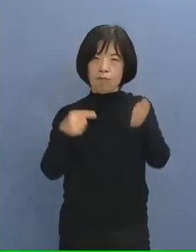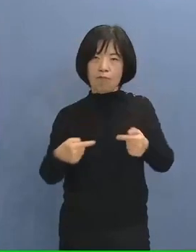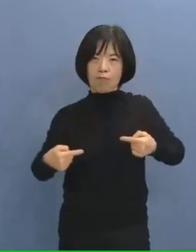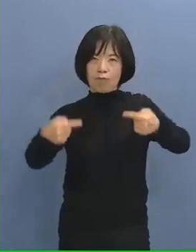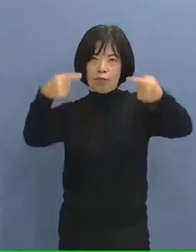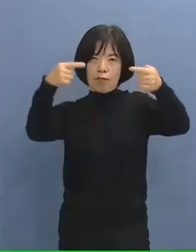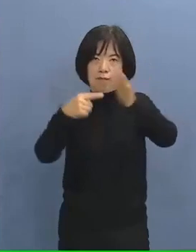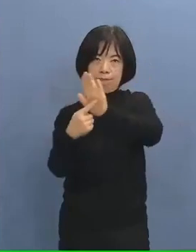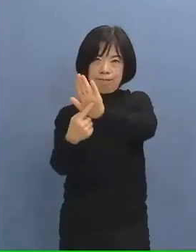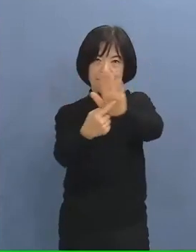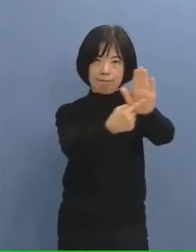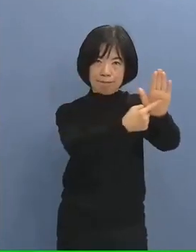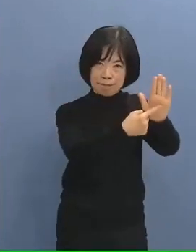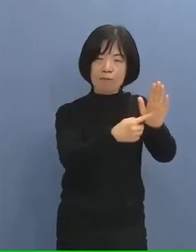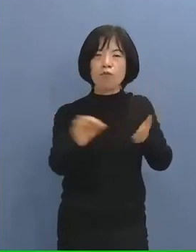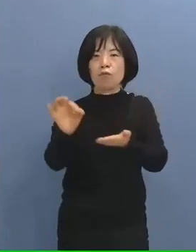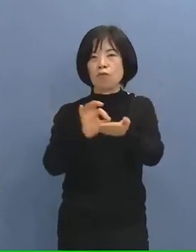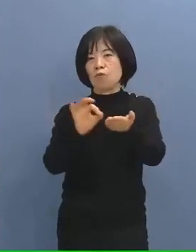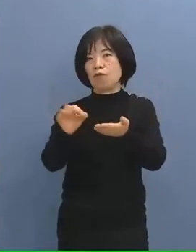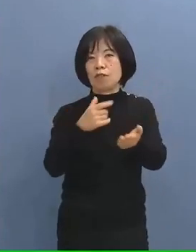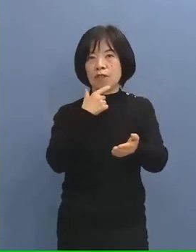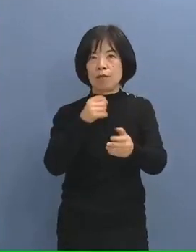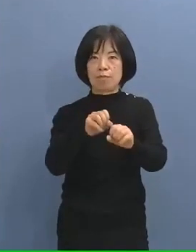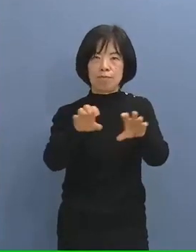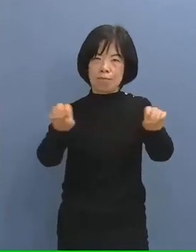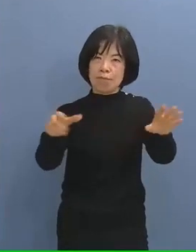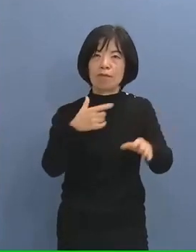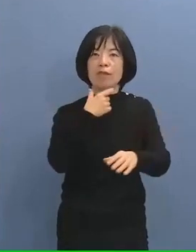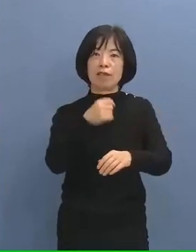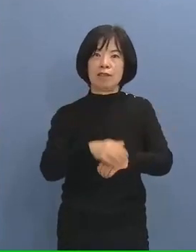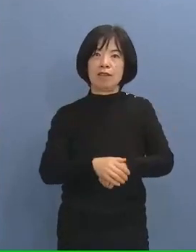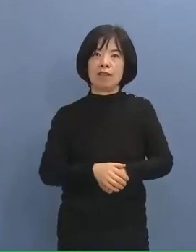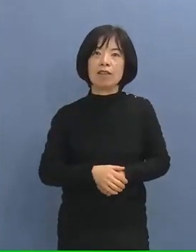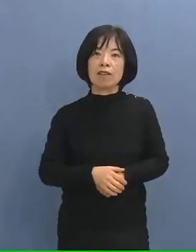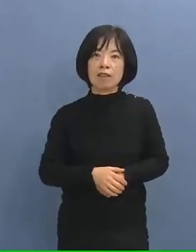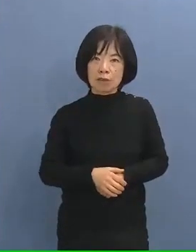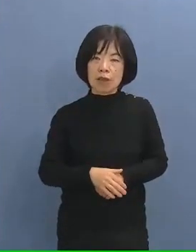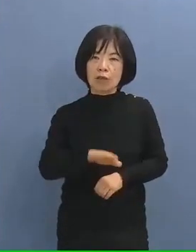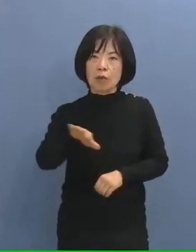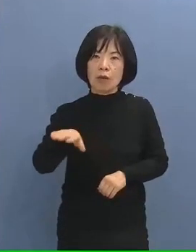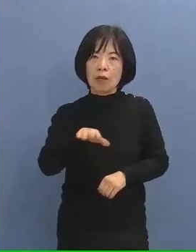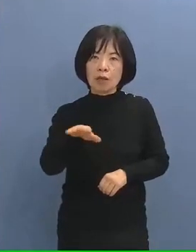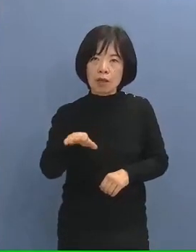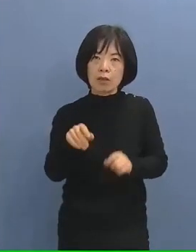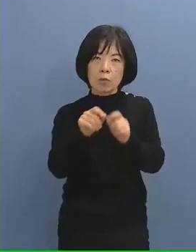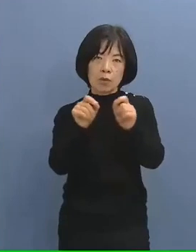コンベースというところが脅かせるようなことっていうのはやっぱりしっかり是正して、